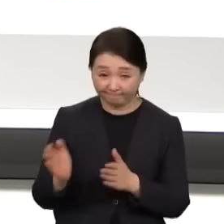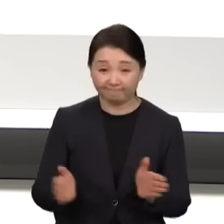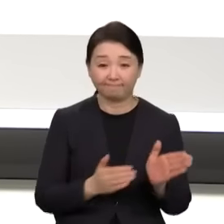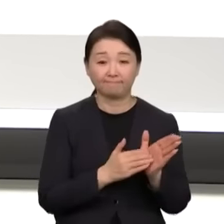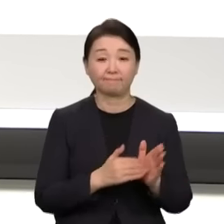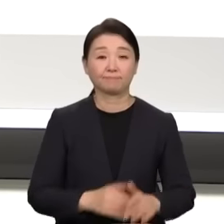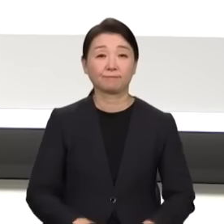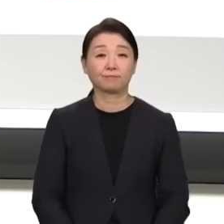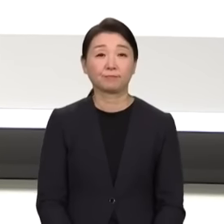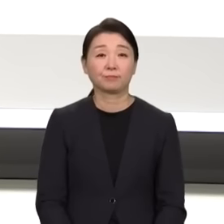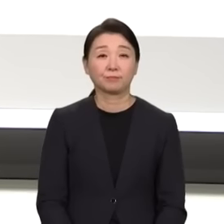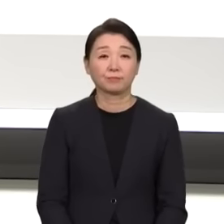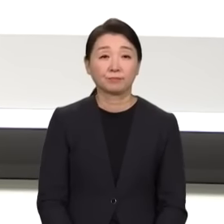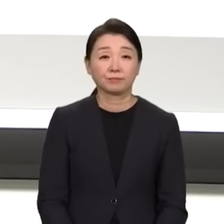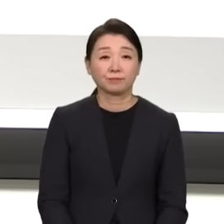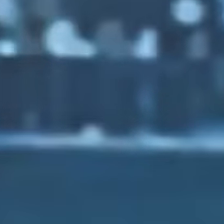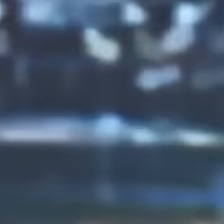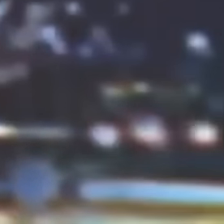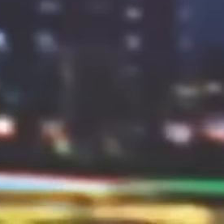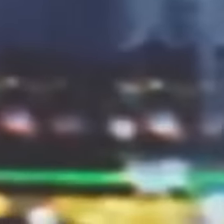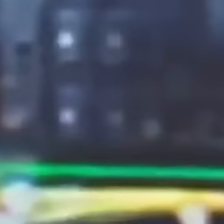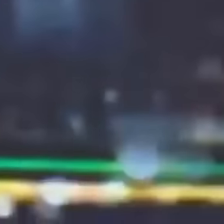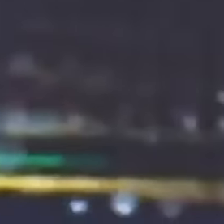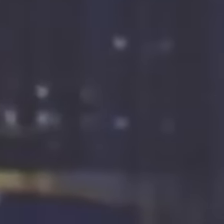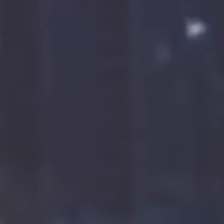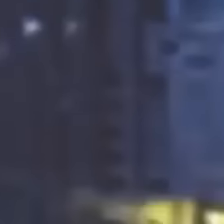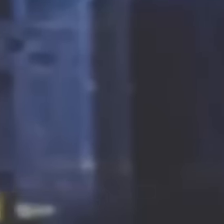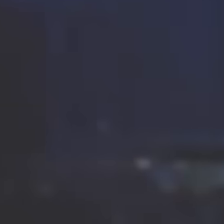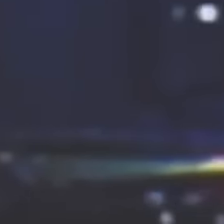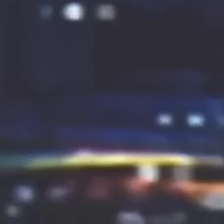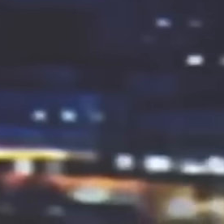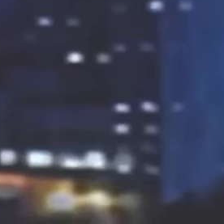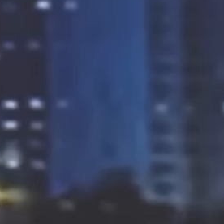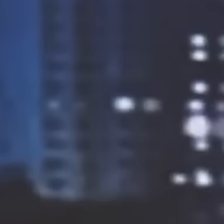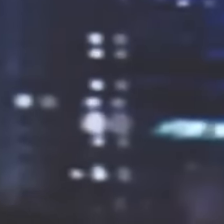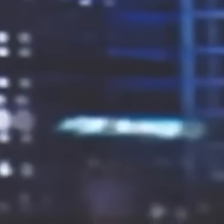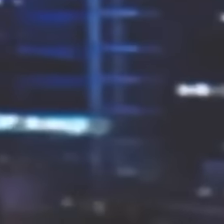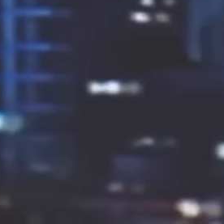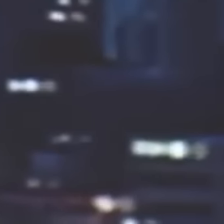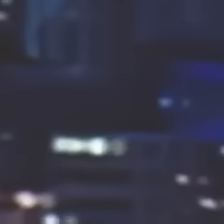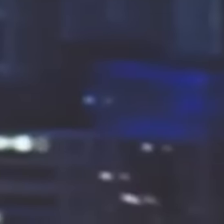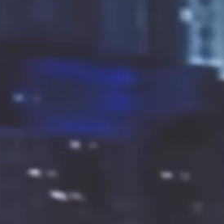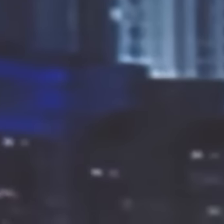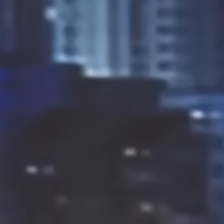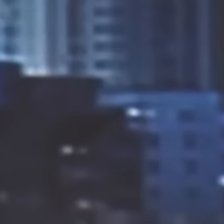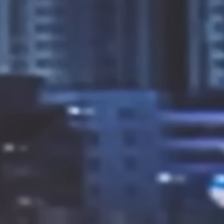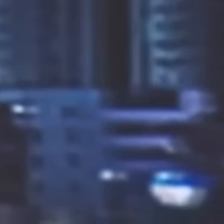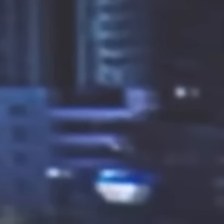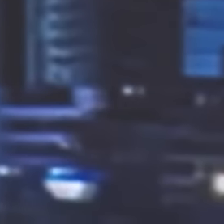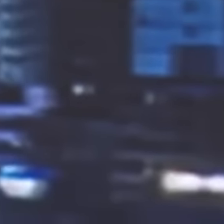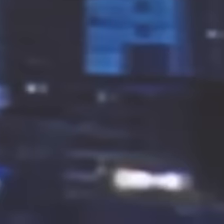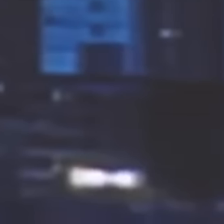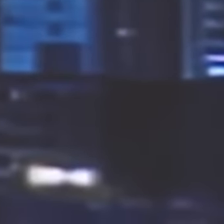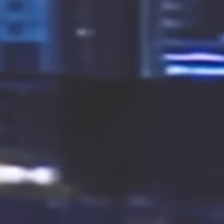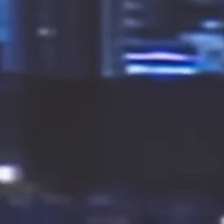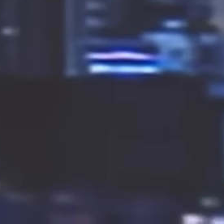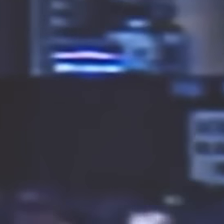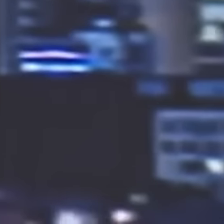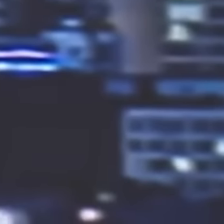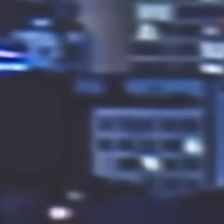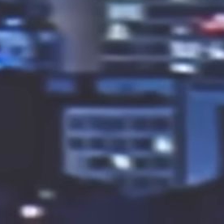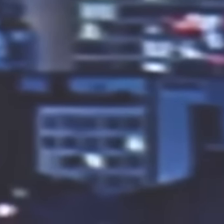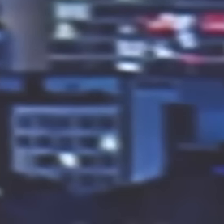이성대 기자였습니다 JTBC 뉴스를 시청해 주셔서 고맙습니다 저희는 저녁 6시